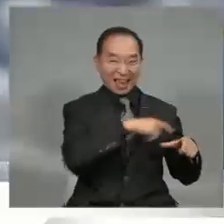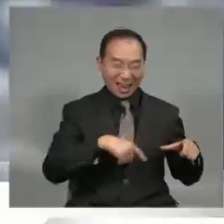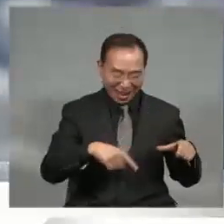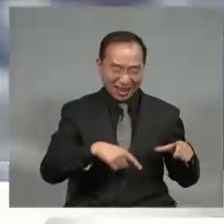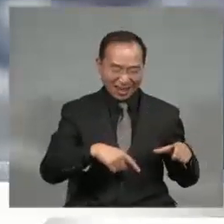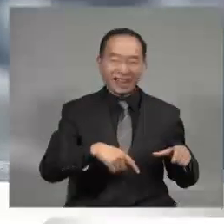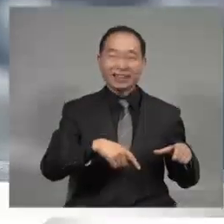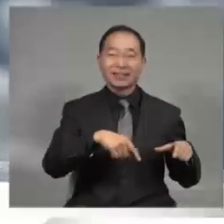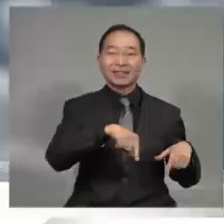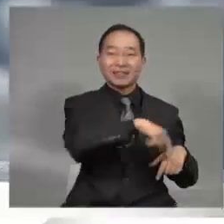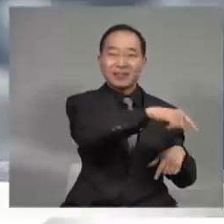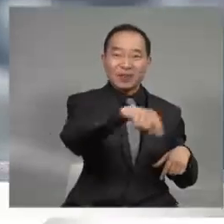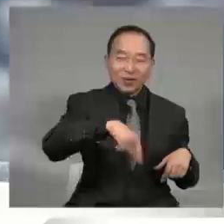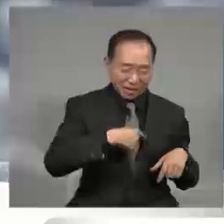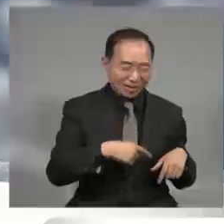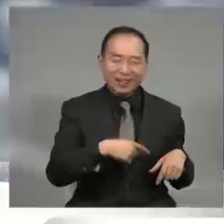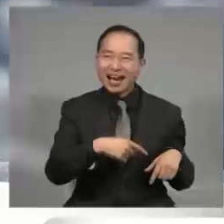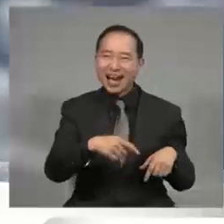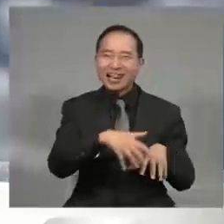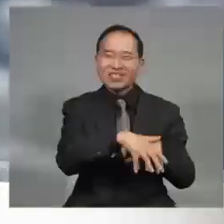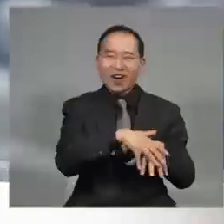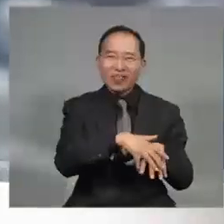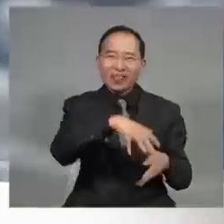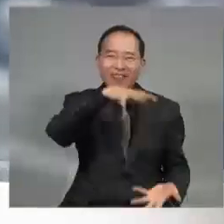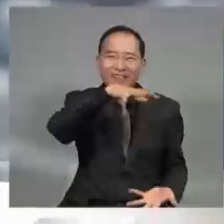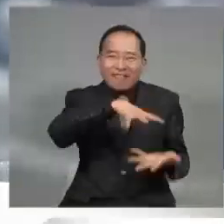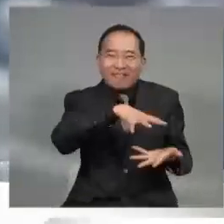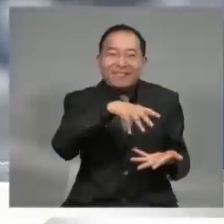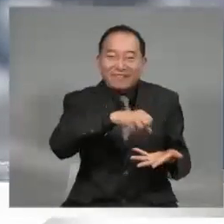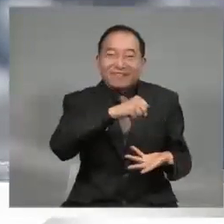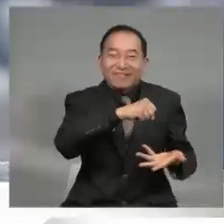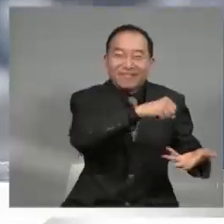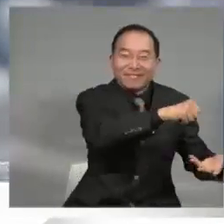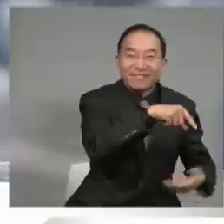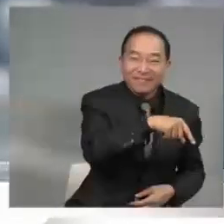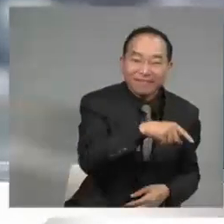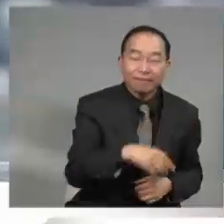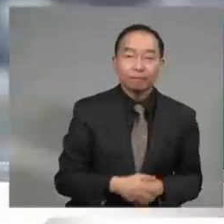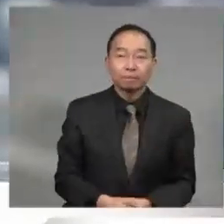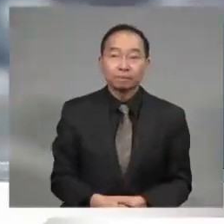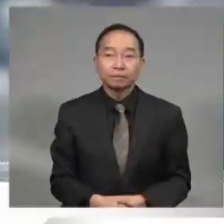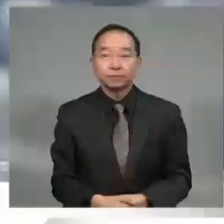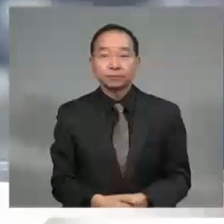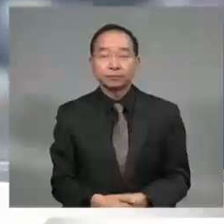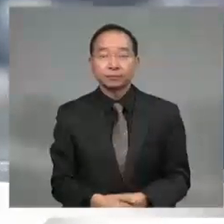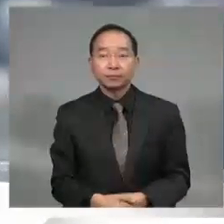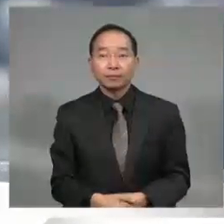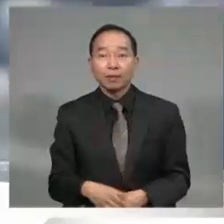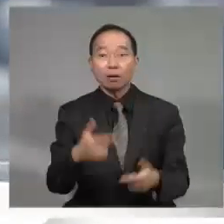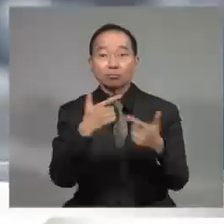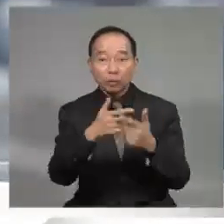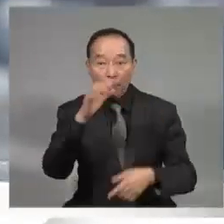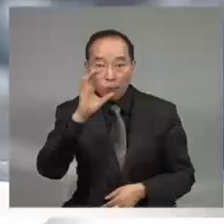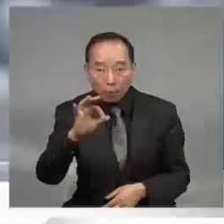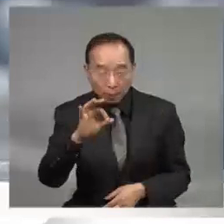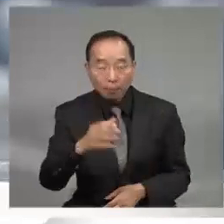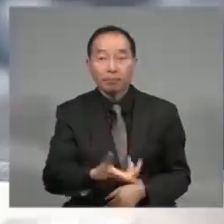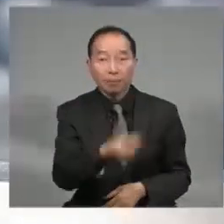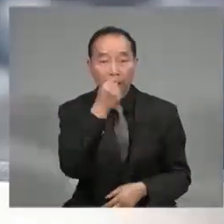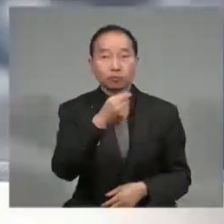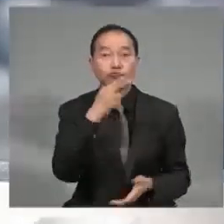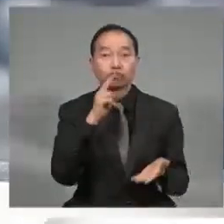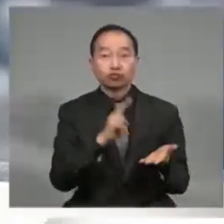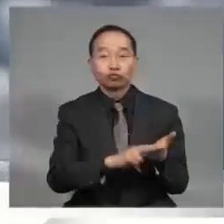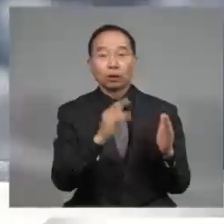있고 알겠습니다. 아까 사실은 부산을 연결해 왔는데 아, 굉장히 뭐 엘리베이터 타고 바로 이제 우체국으로 네. 또 연결이 됐었고 하지만